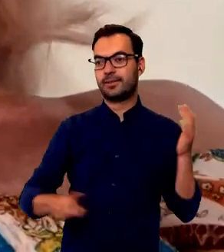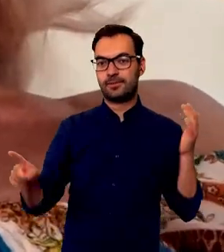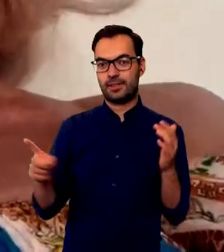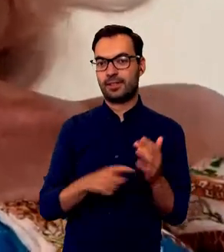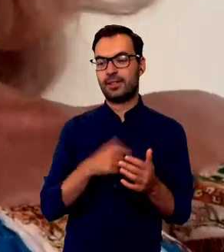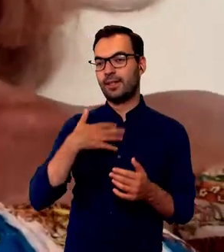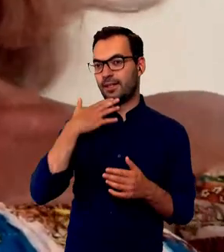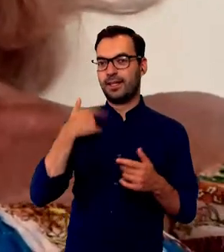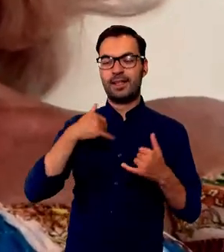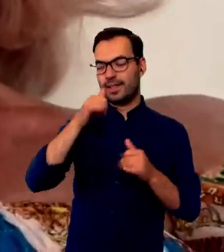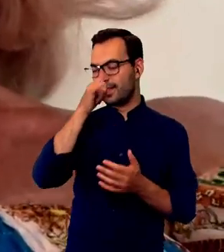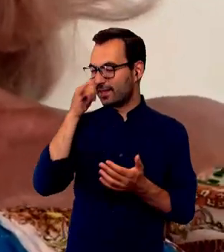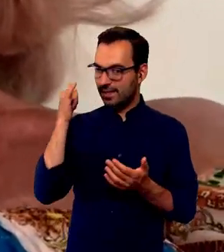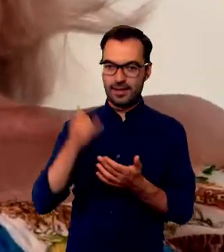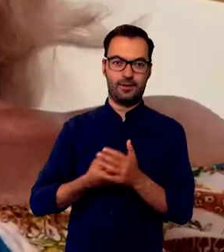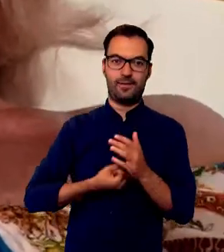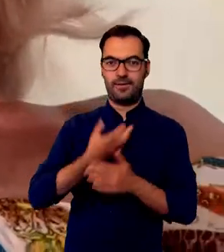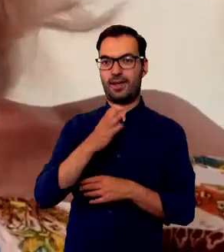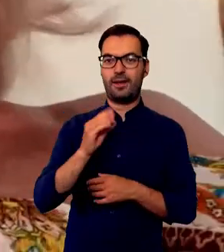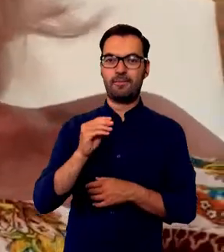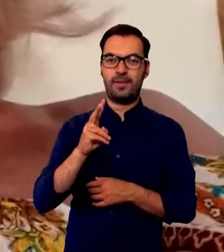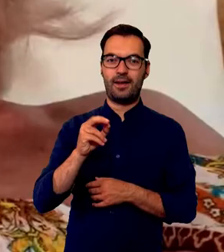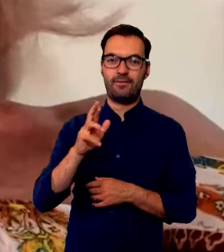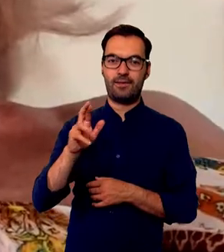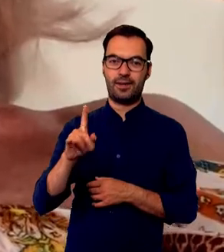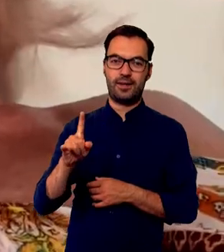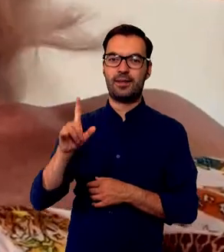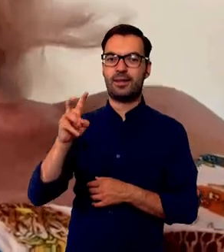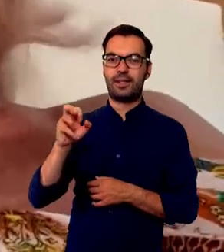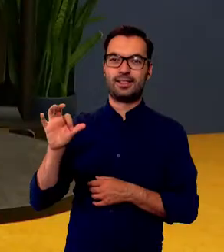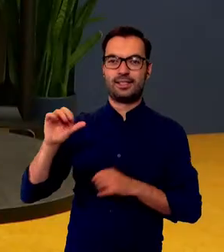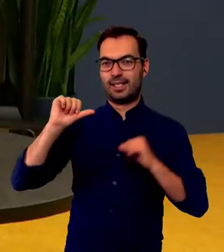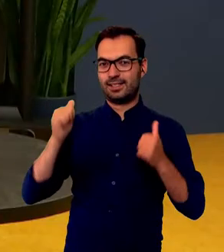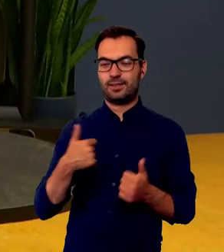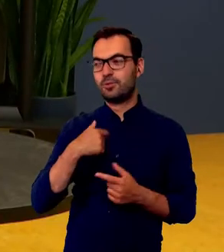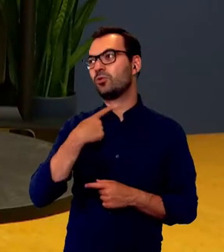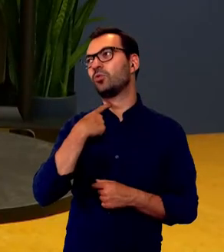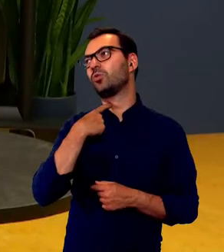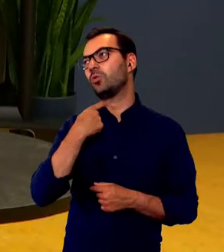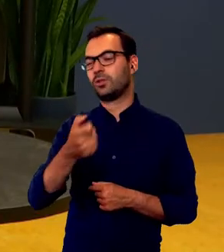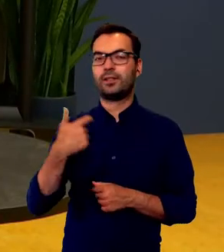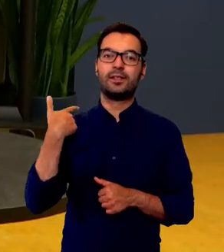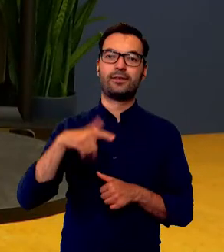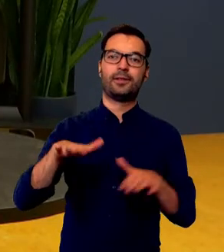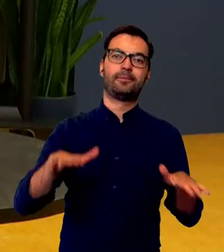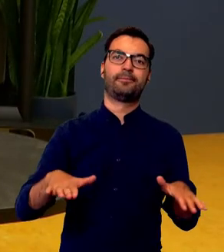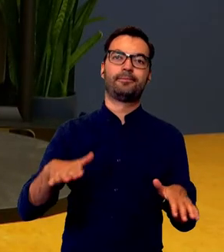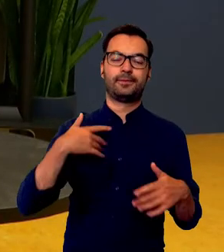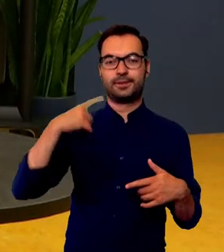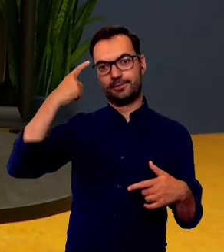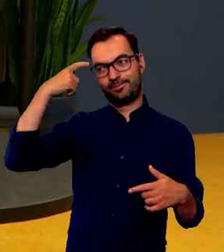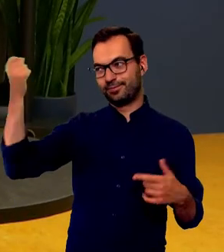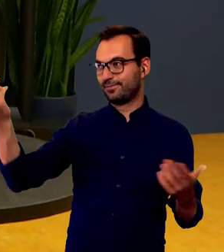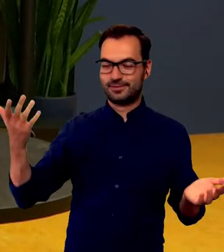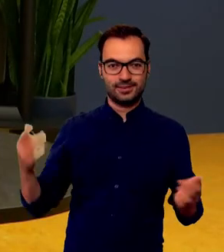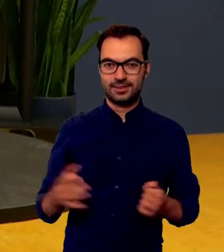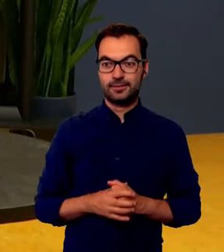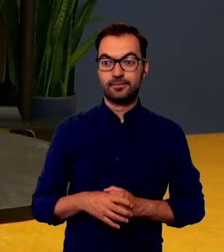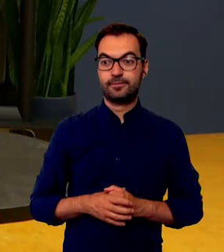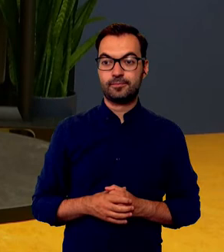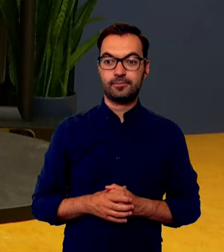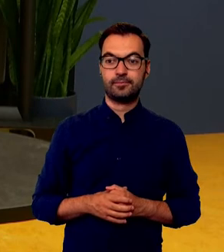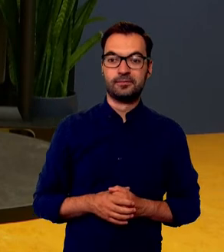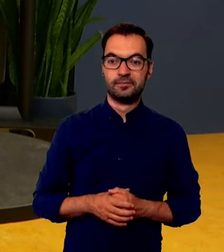że ja nie mogę wyjechać do Beverly Hills i zamieszkać w Beverly Hills na stałe, bo ja się tam nudzę. Ja po dwóch tygodniach tam dostawałam szału,